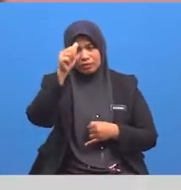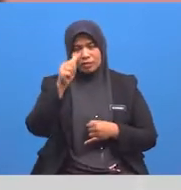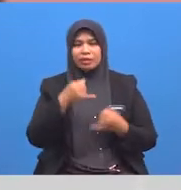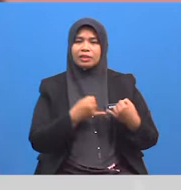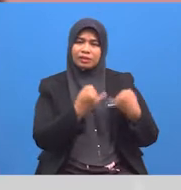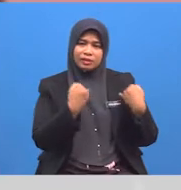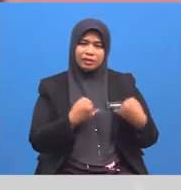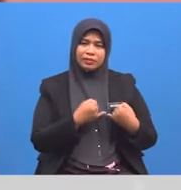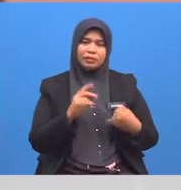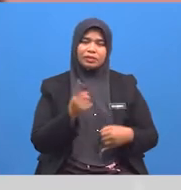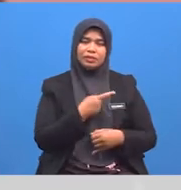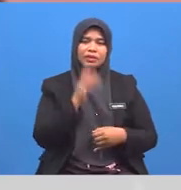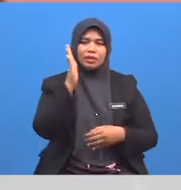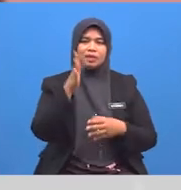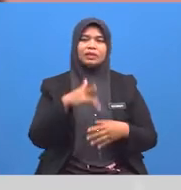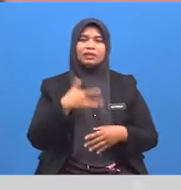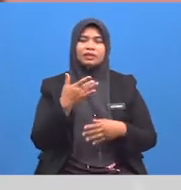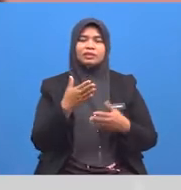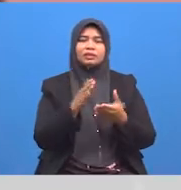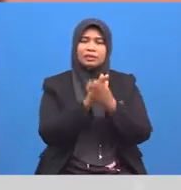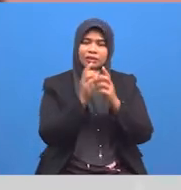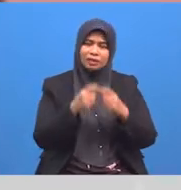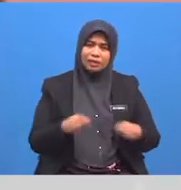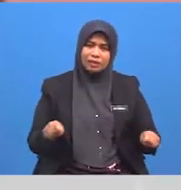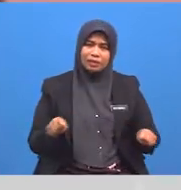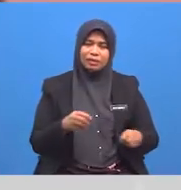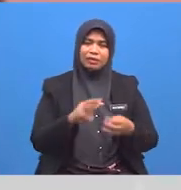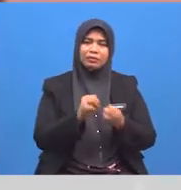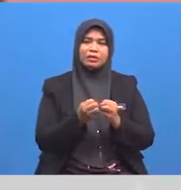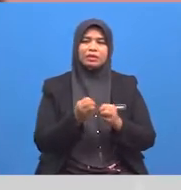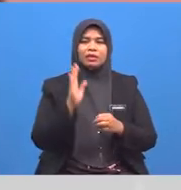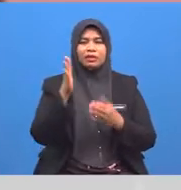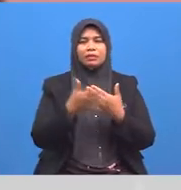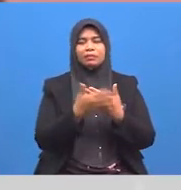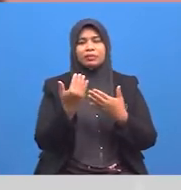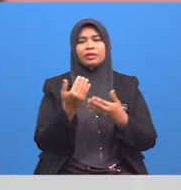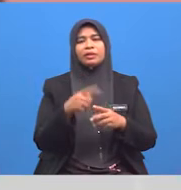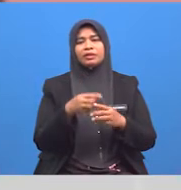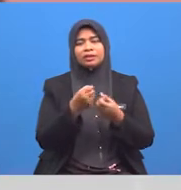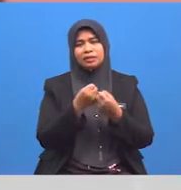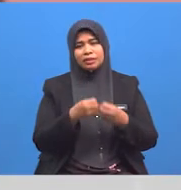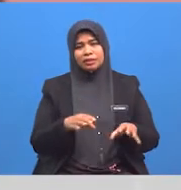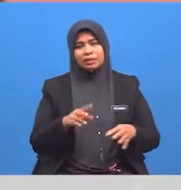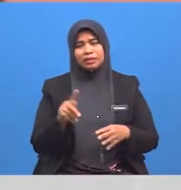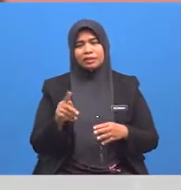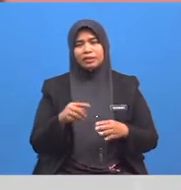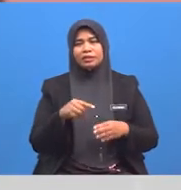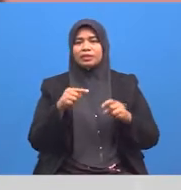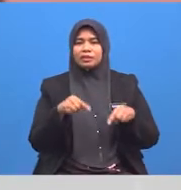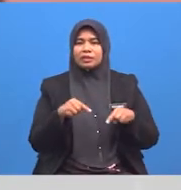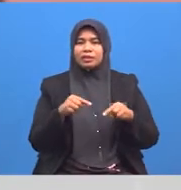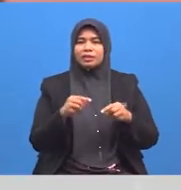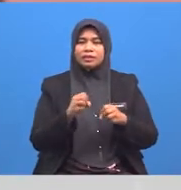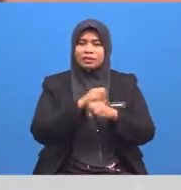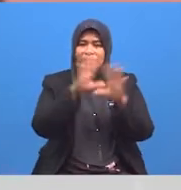gitu agar rasa tenang dan masalah kita akan mudah diselesaikan disini jelaslah